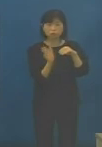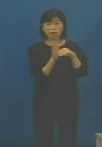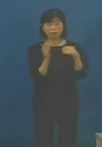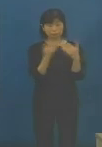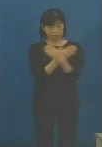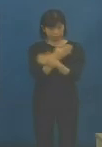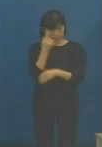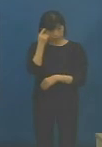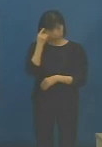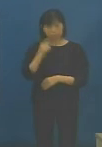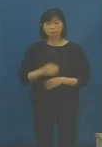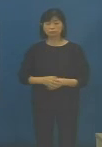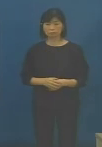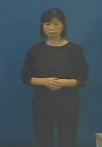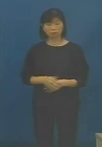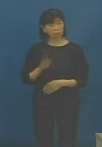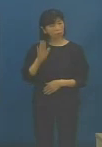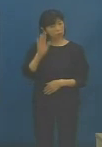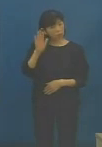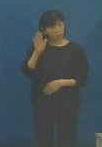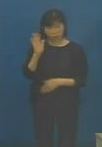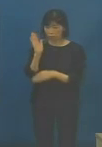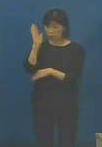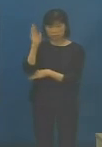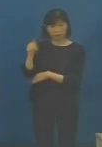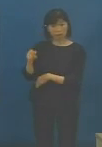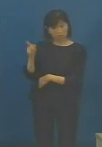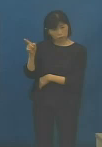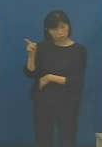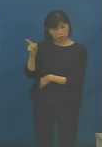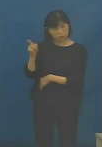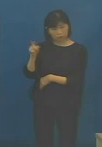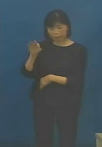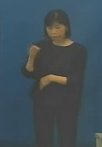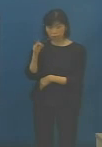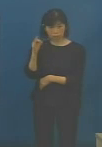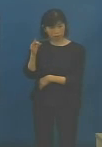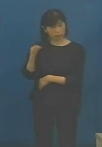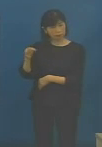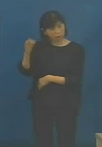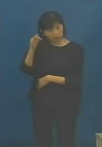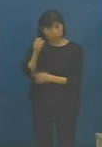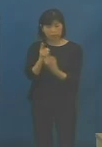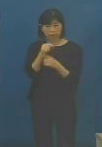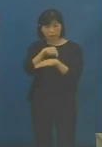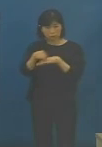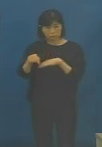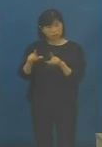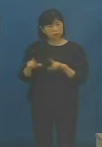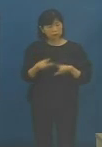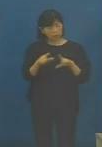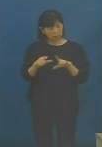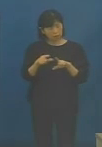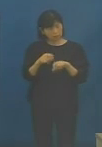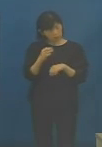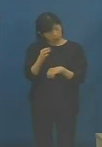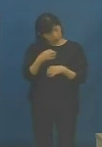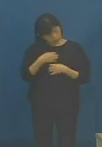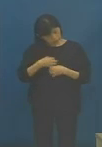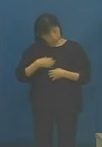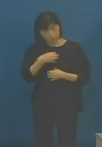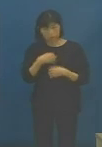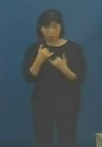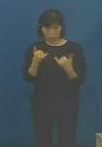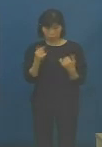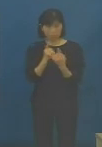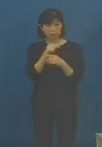。ただ今後政府の方で物価高対策、生活困難対策等